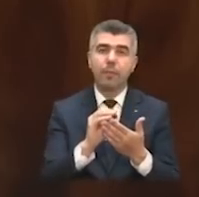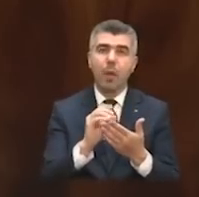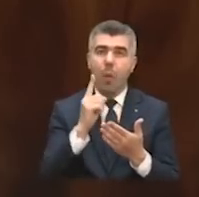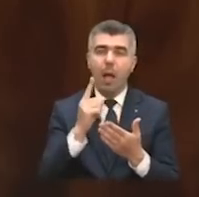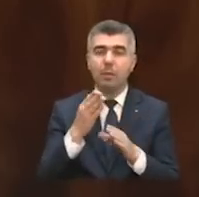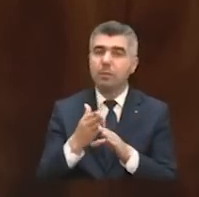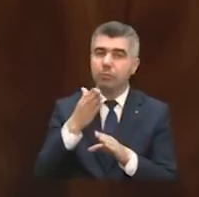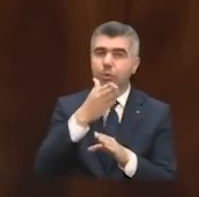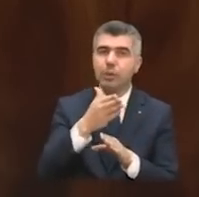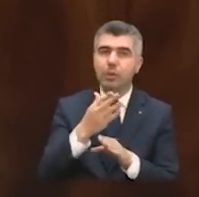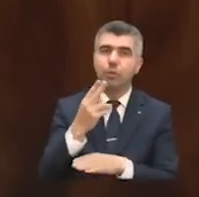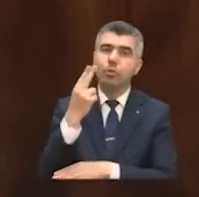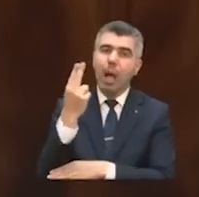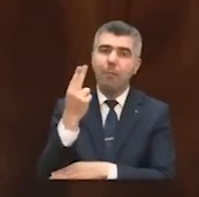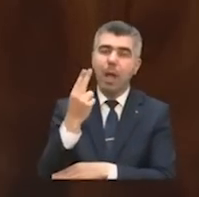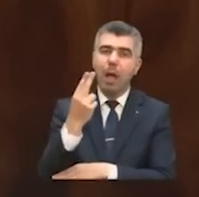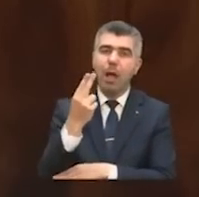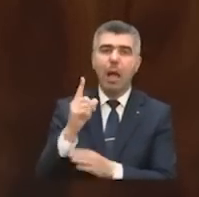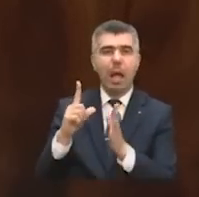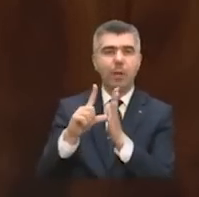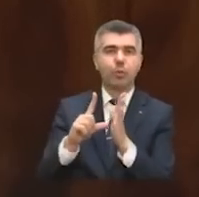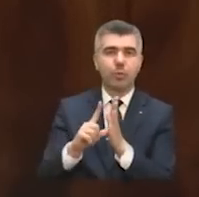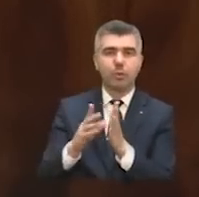كيدخل كليه الحقوق